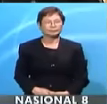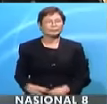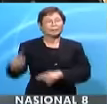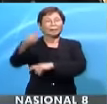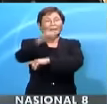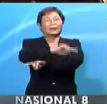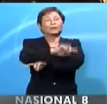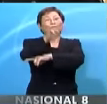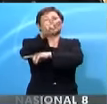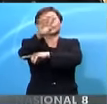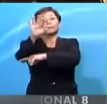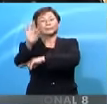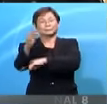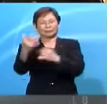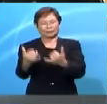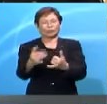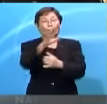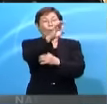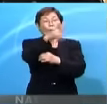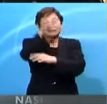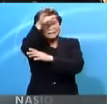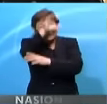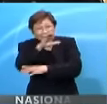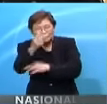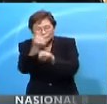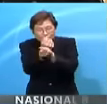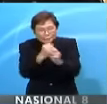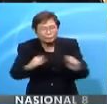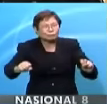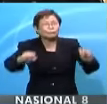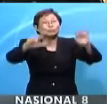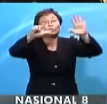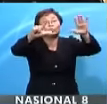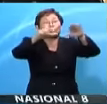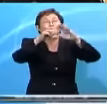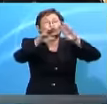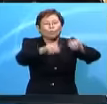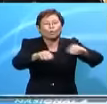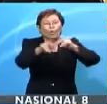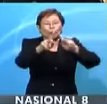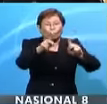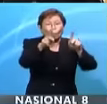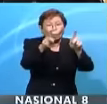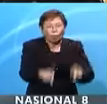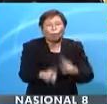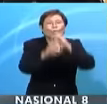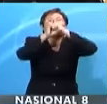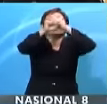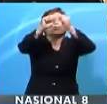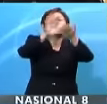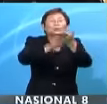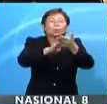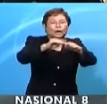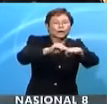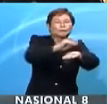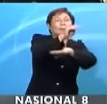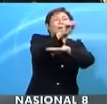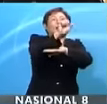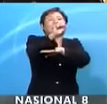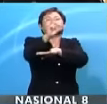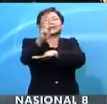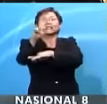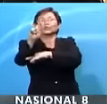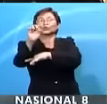Masuk hari ke-29, operasi mencari dan menyelamat 7 murid orang asli Sekolah Kebangsaan SK Tohoi Gua